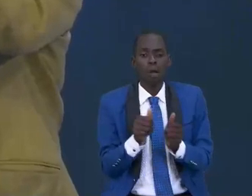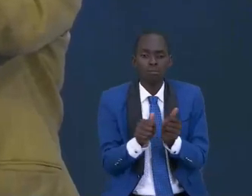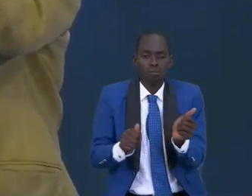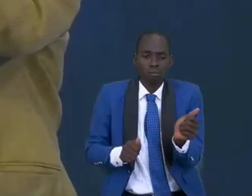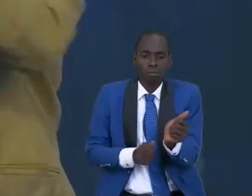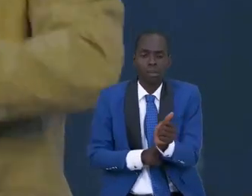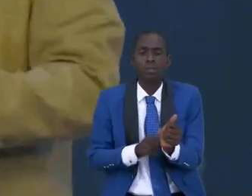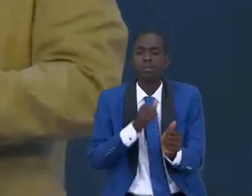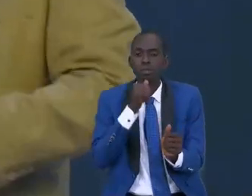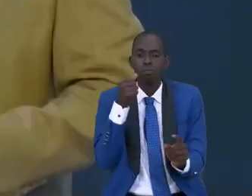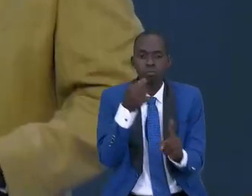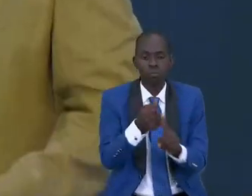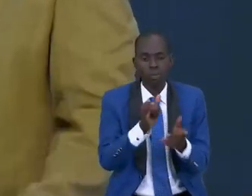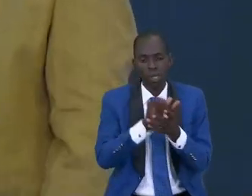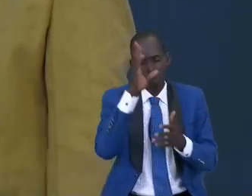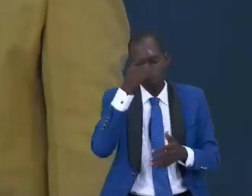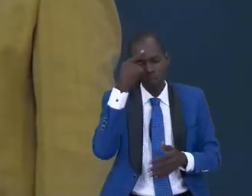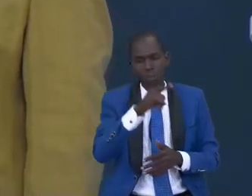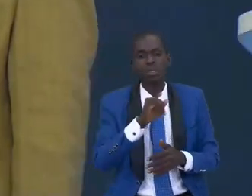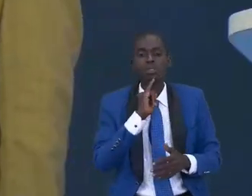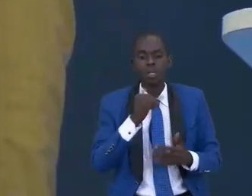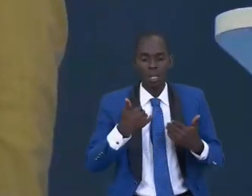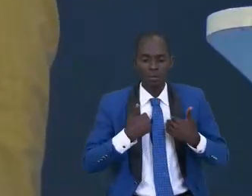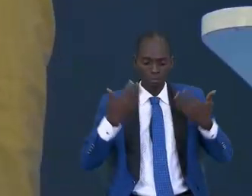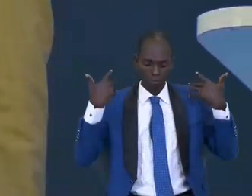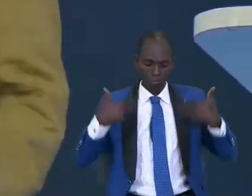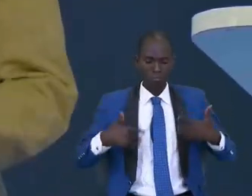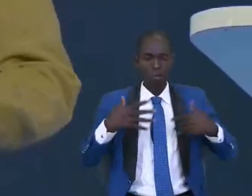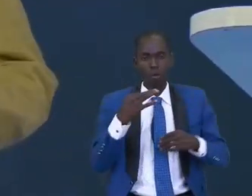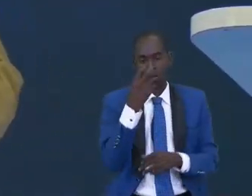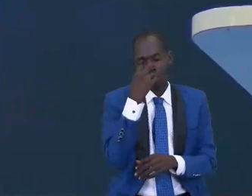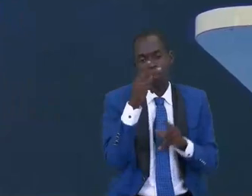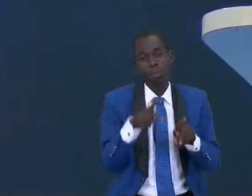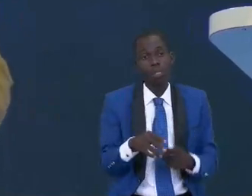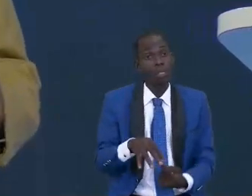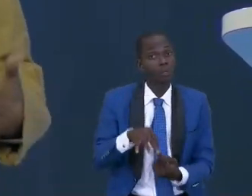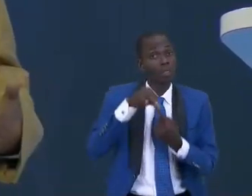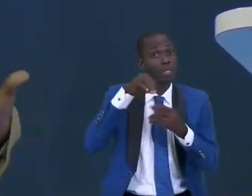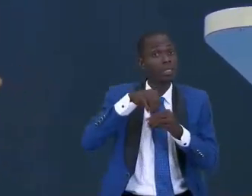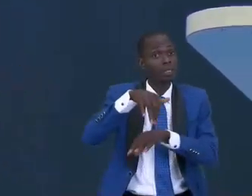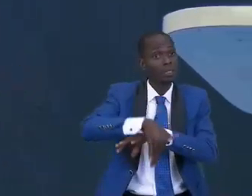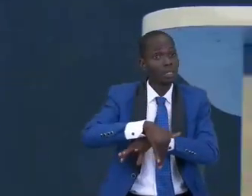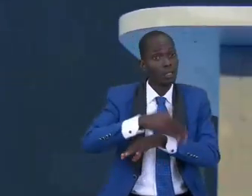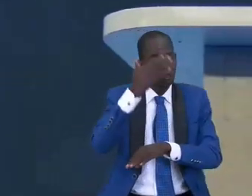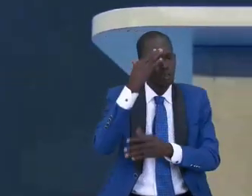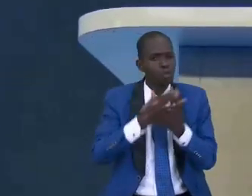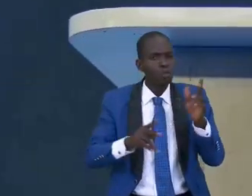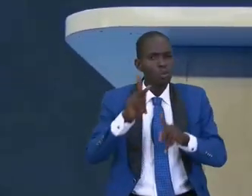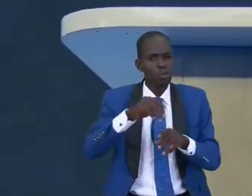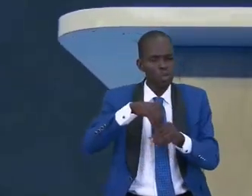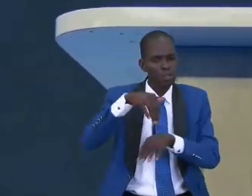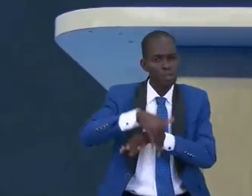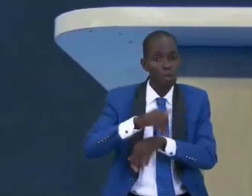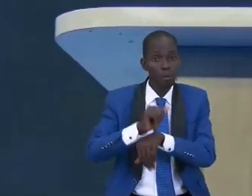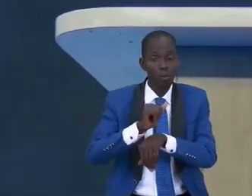qui vient. Donc, la personne lui cède le passage. Vous voyez que si dans la rue ou bien